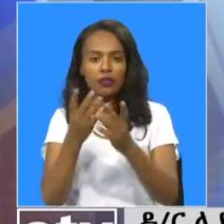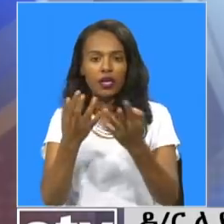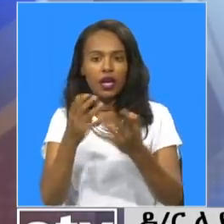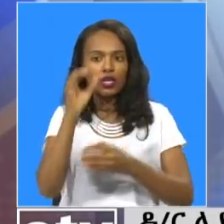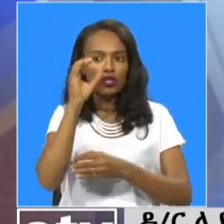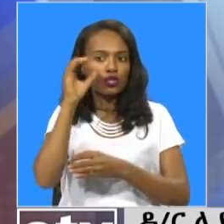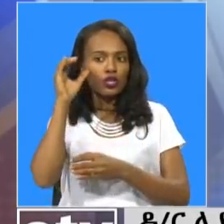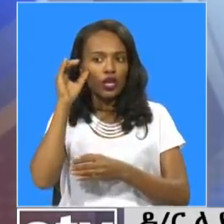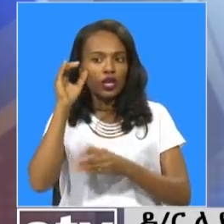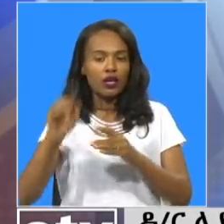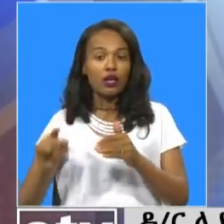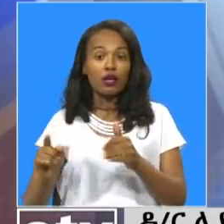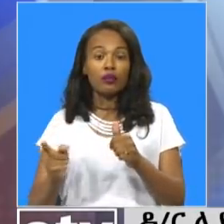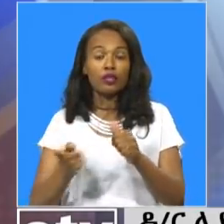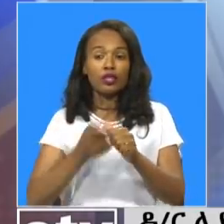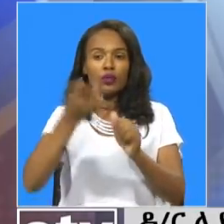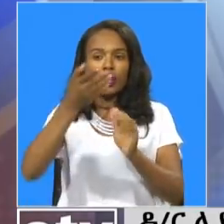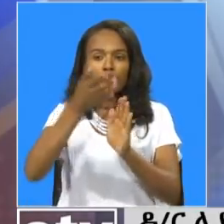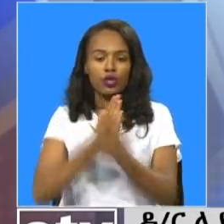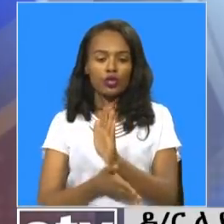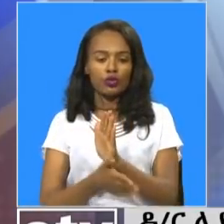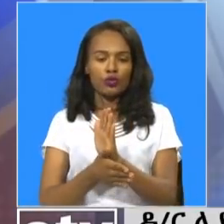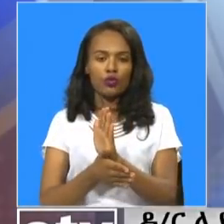ቻይና መጀመሪያው ተከስቶ